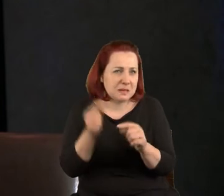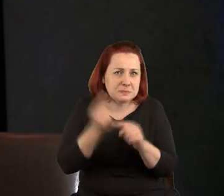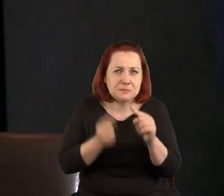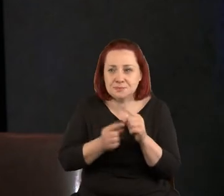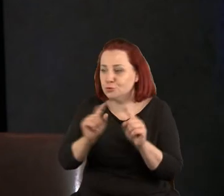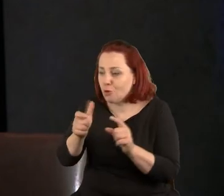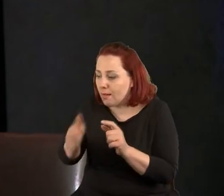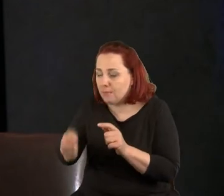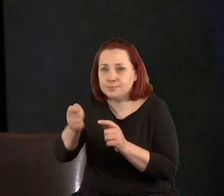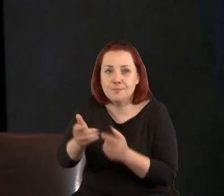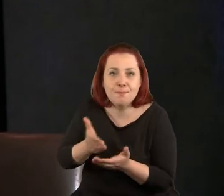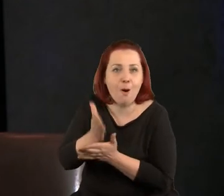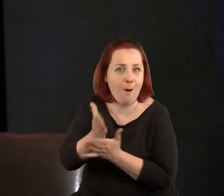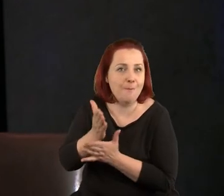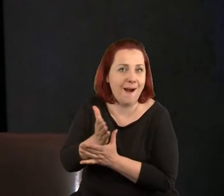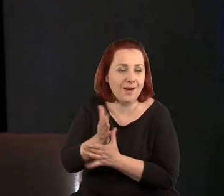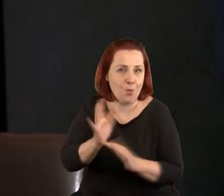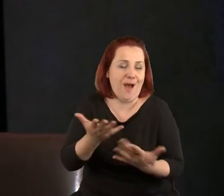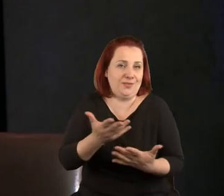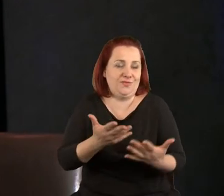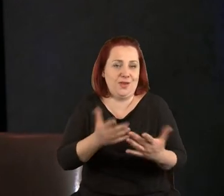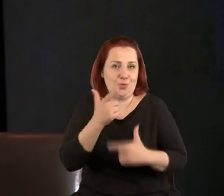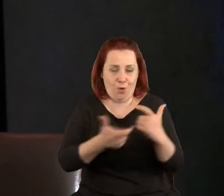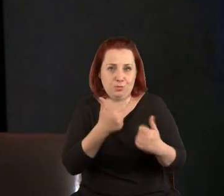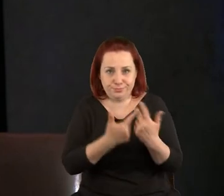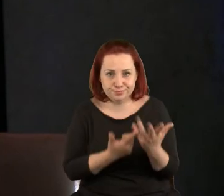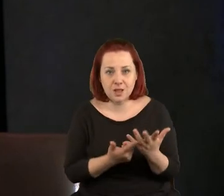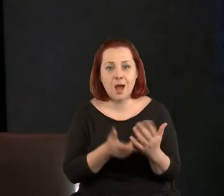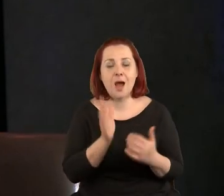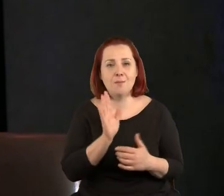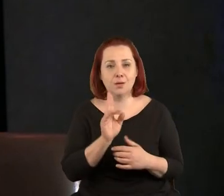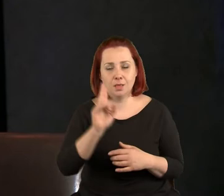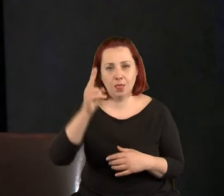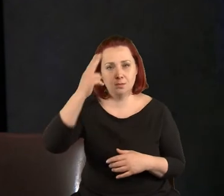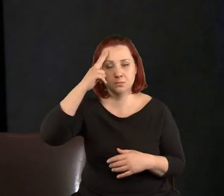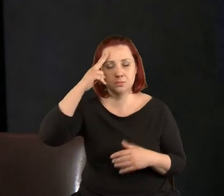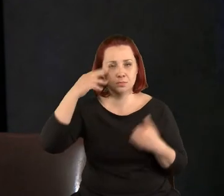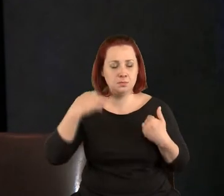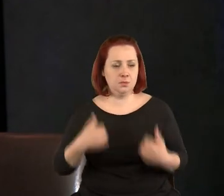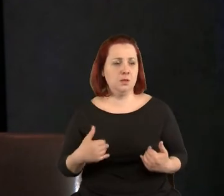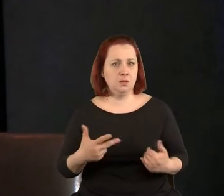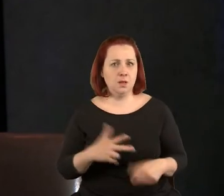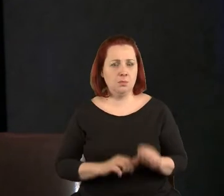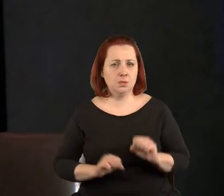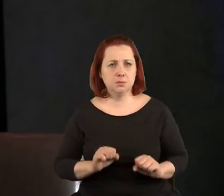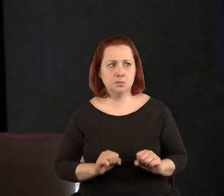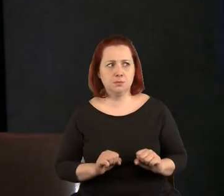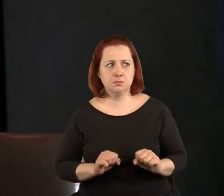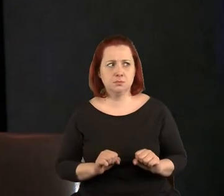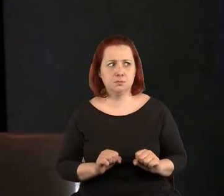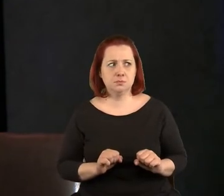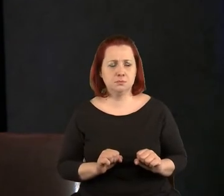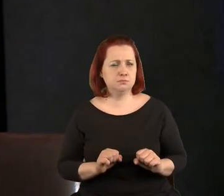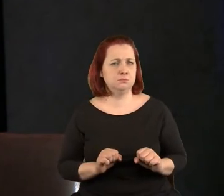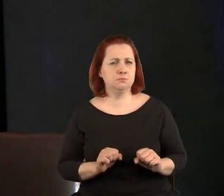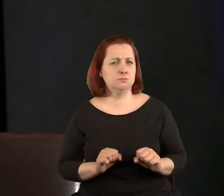mi to ułatwiały. I właściwie potem przyklejenie mi jakiejś łatki niepełnosprawności jakby trochę mnie